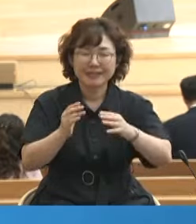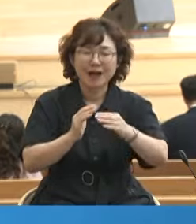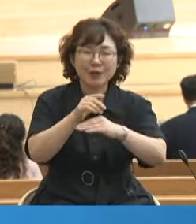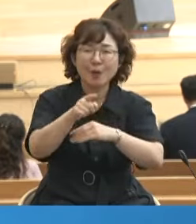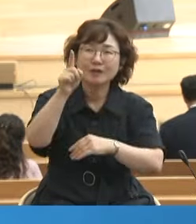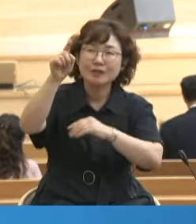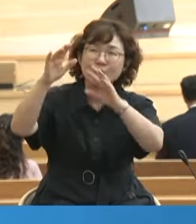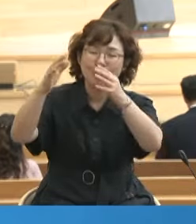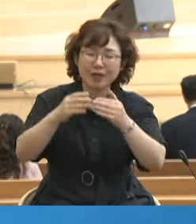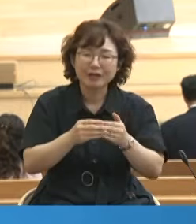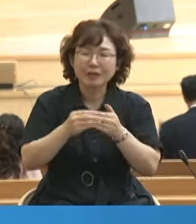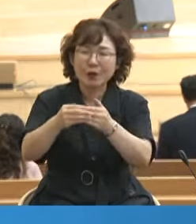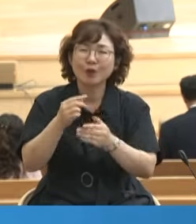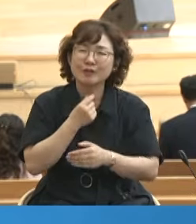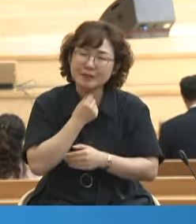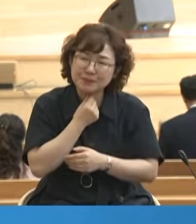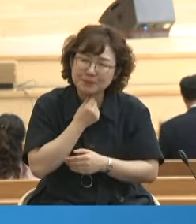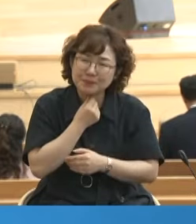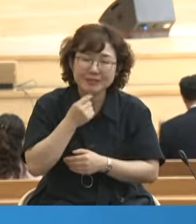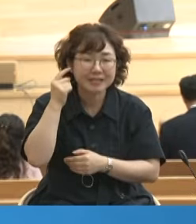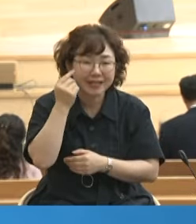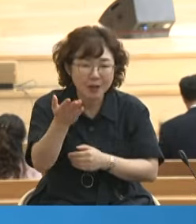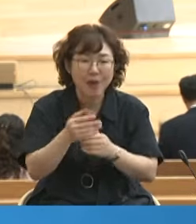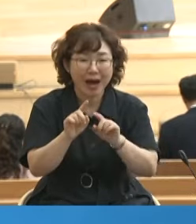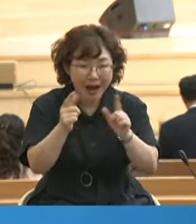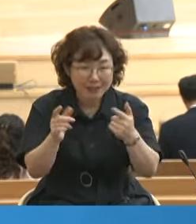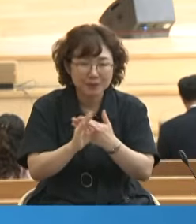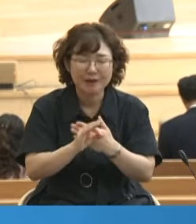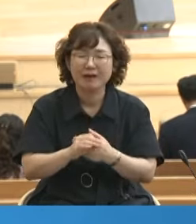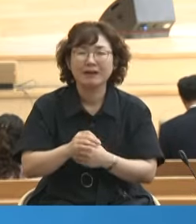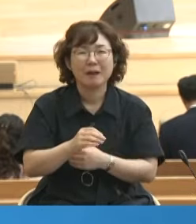천국으로 인도하고 싶으실까요? 아니면